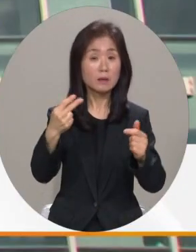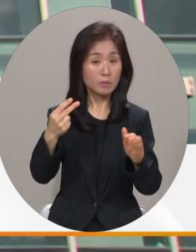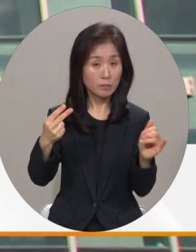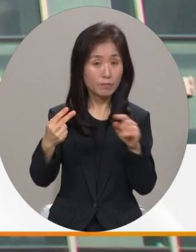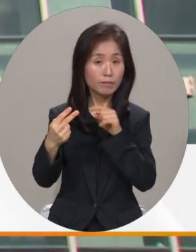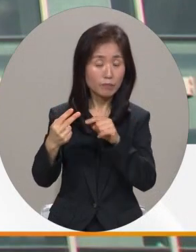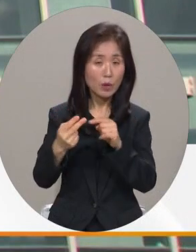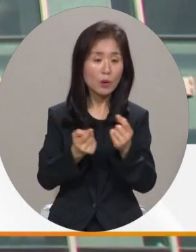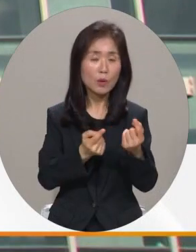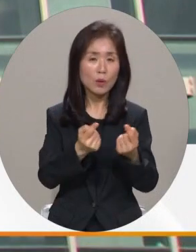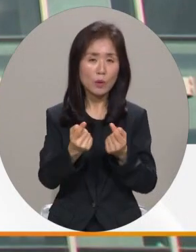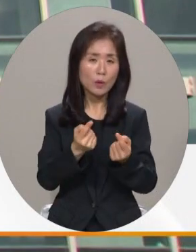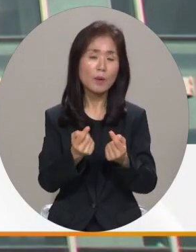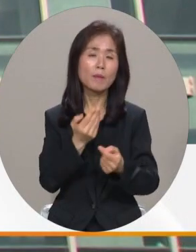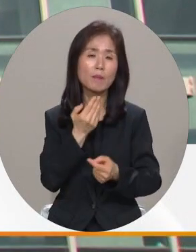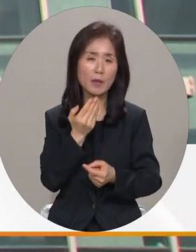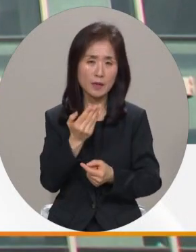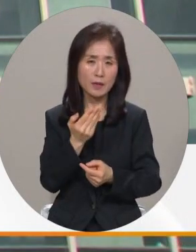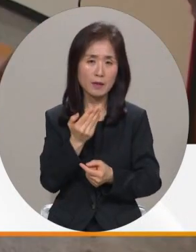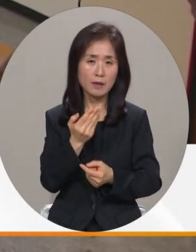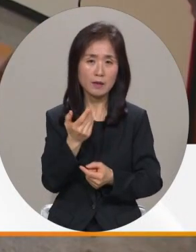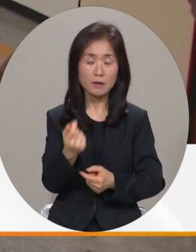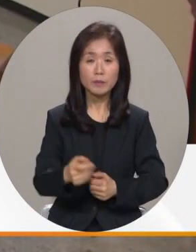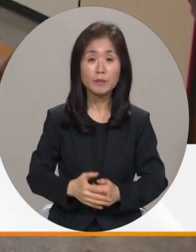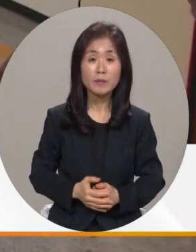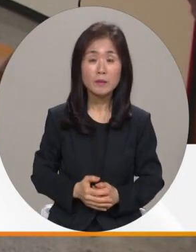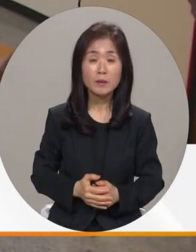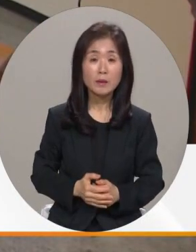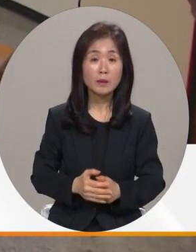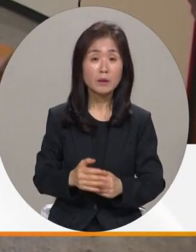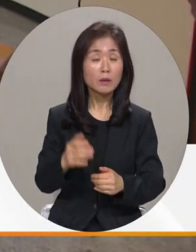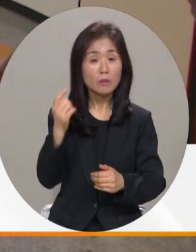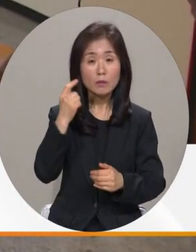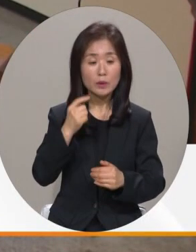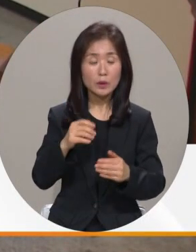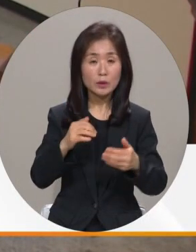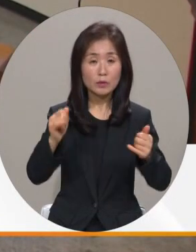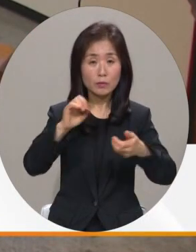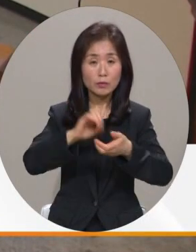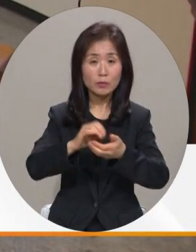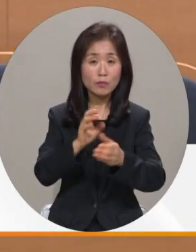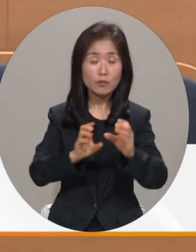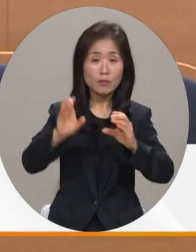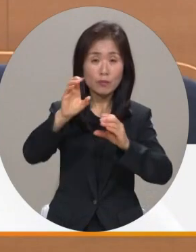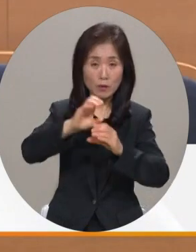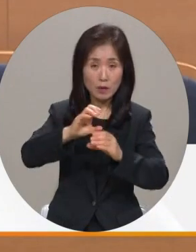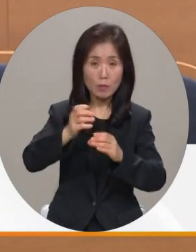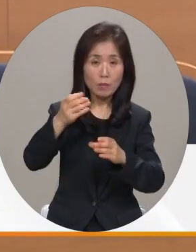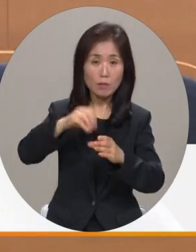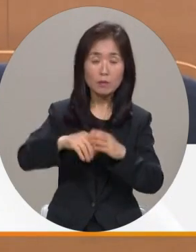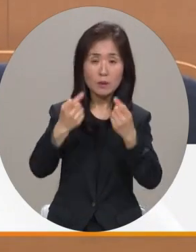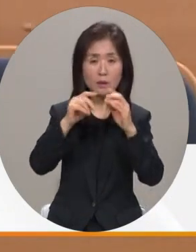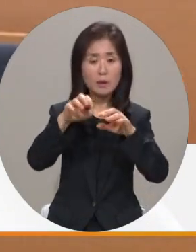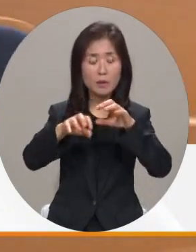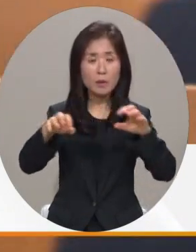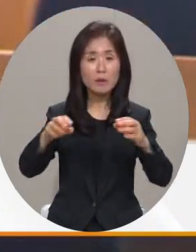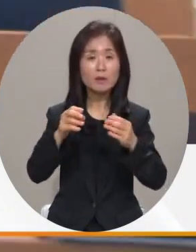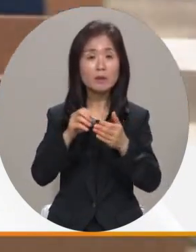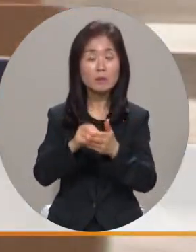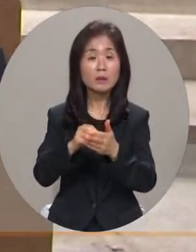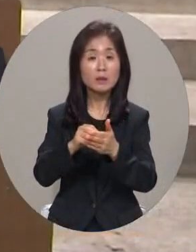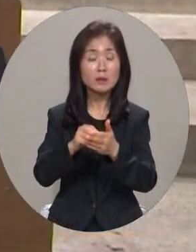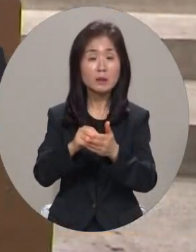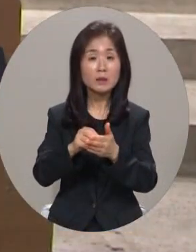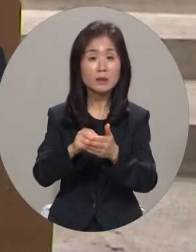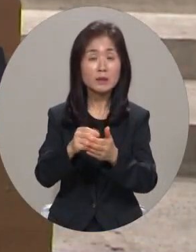대해선 조정 가능성을 열어두고 있습니다 아직 추가 정원을 포함한 대학별 입학전형 계획이 확정되기까지 두 달